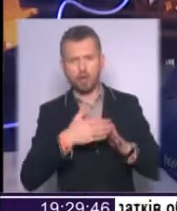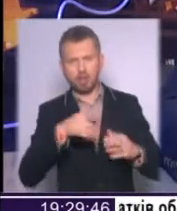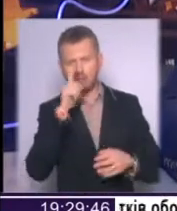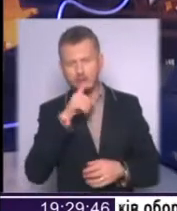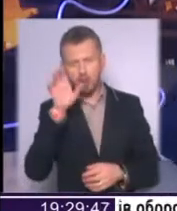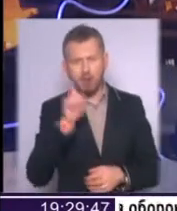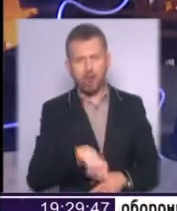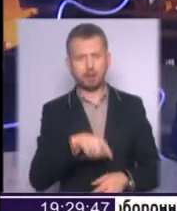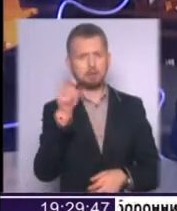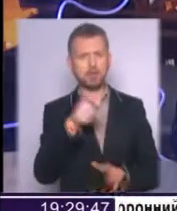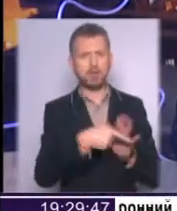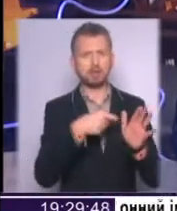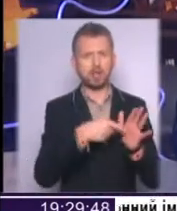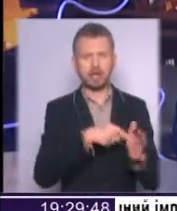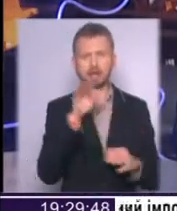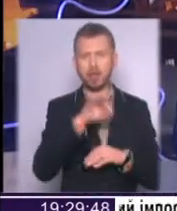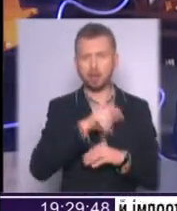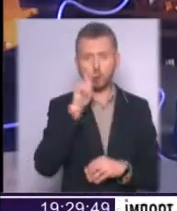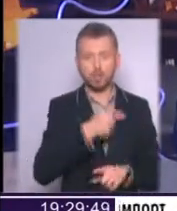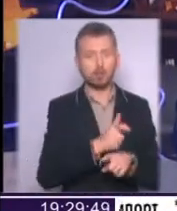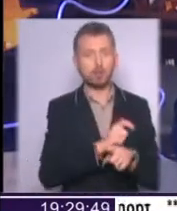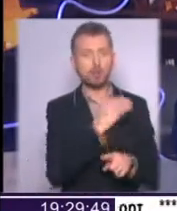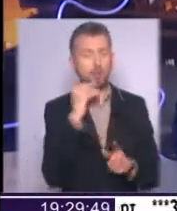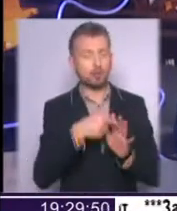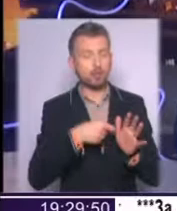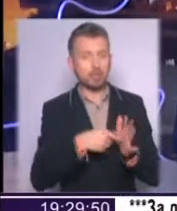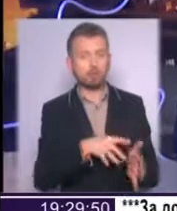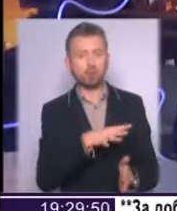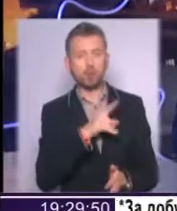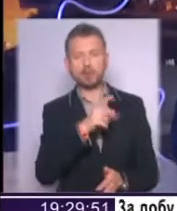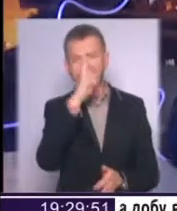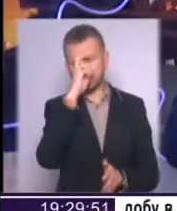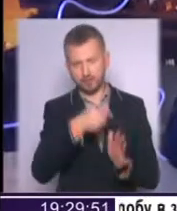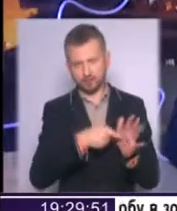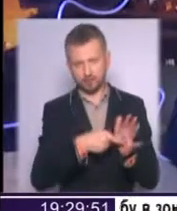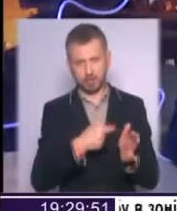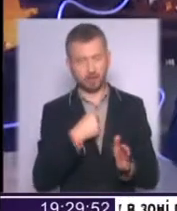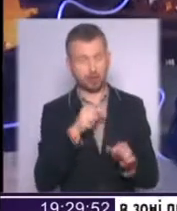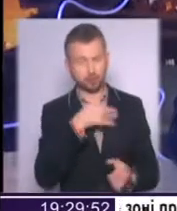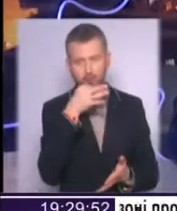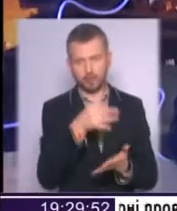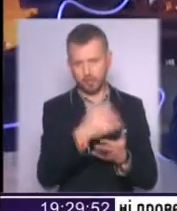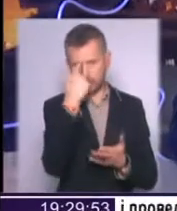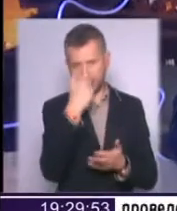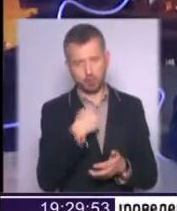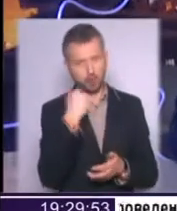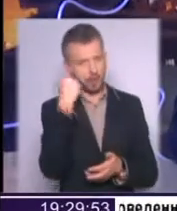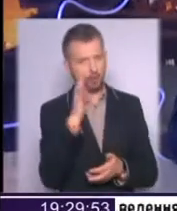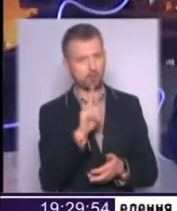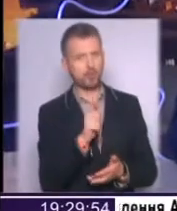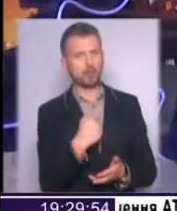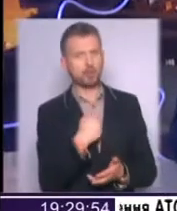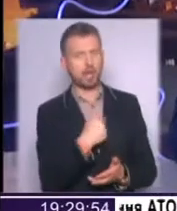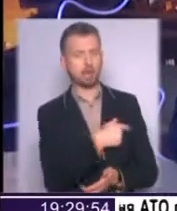приїхали шахтарі вже з Західної України. До речі, дуже багато шахтарів було з державних шахт. Я вам тут відповідально заявляю, я не думаю, що я депутатом, якому